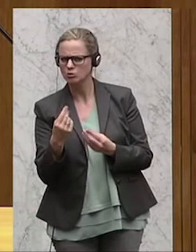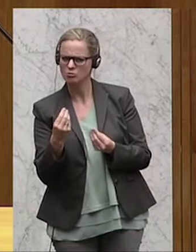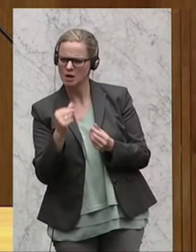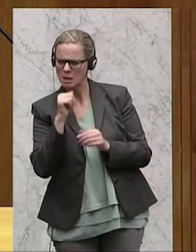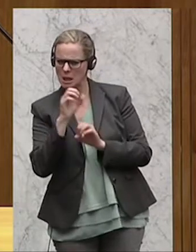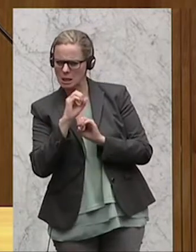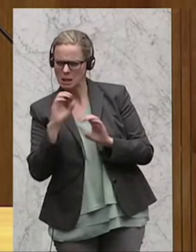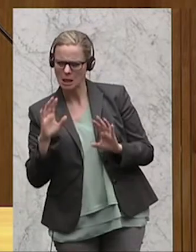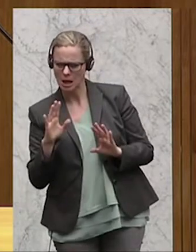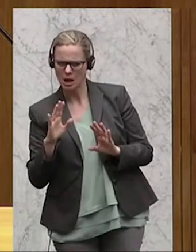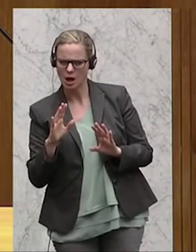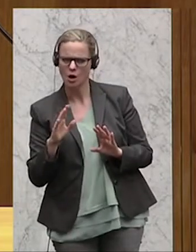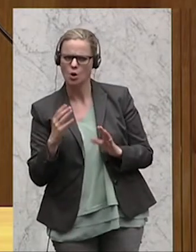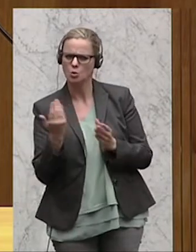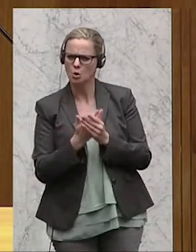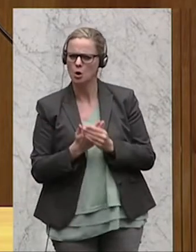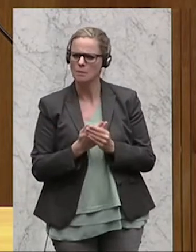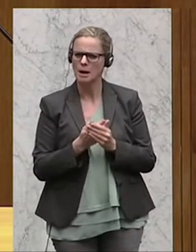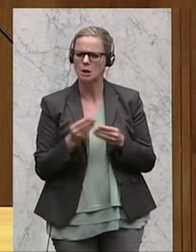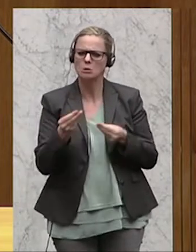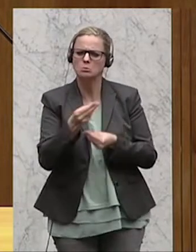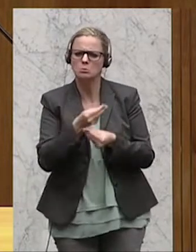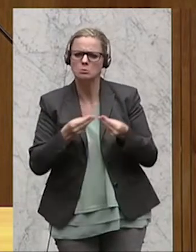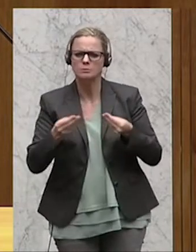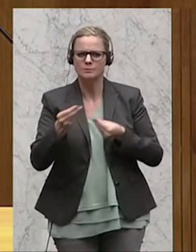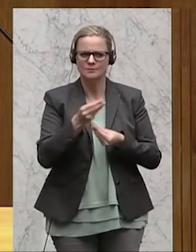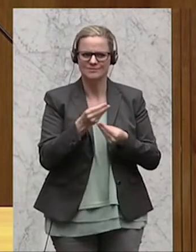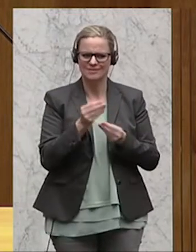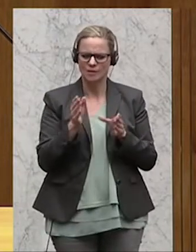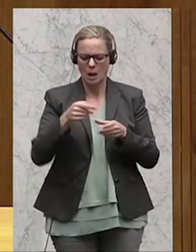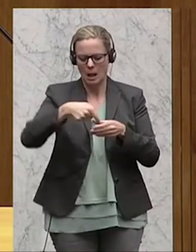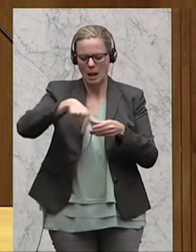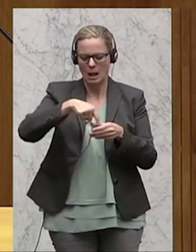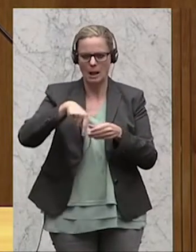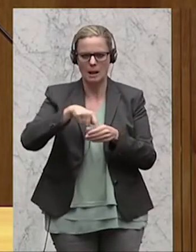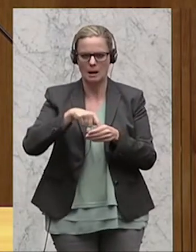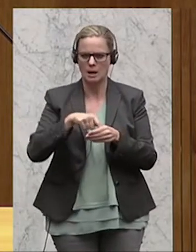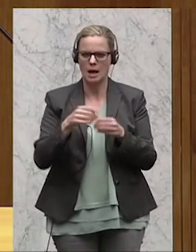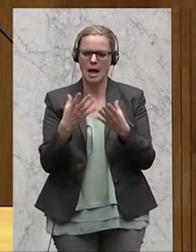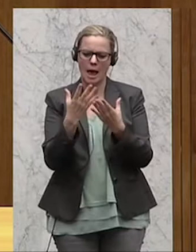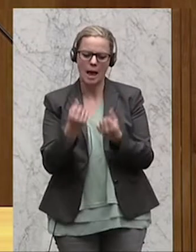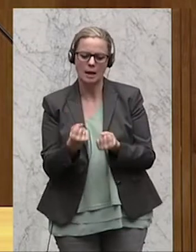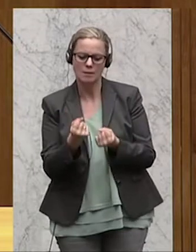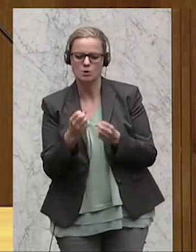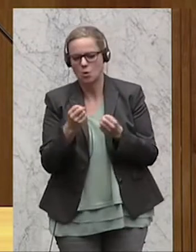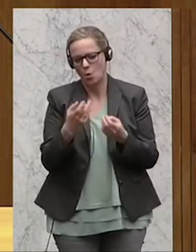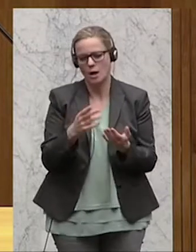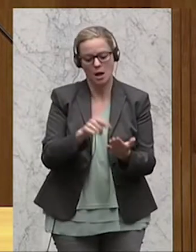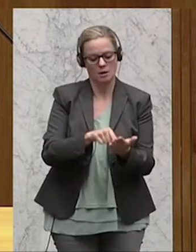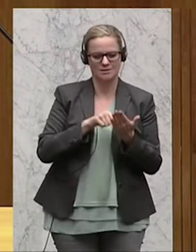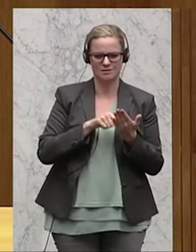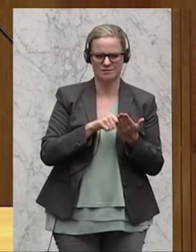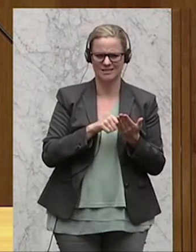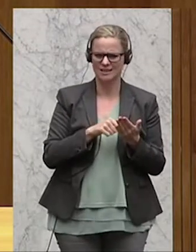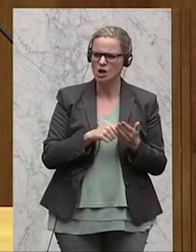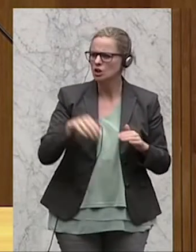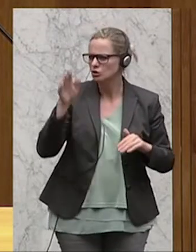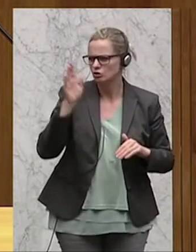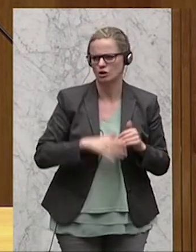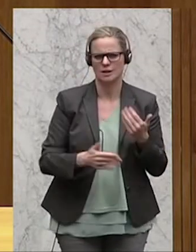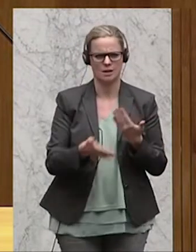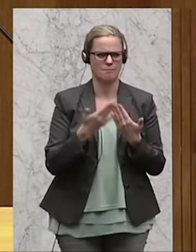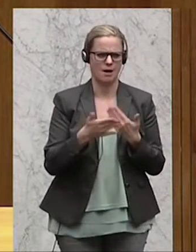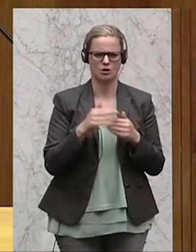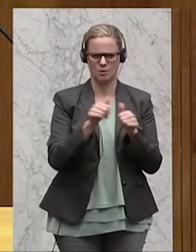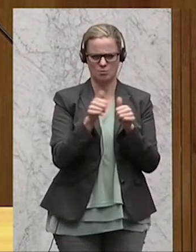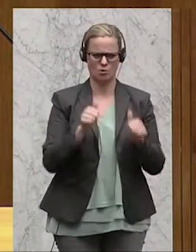Und man wurde mit fertigen, undemokratischen und unter kleinsten Kreisen abgestimmten Ergebnissen konfrontiert. Das ist ein Worst-Practice-Modell